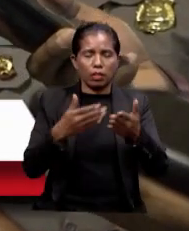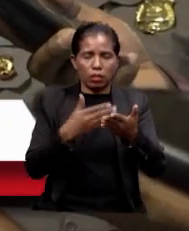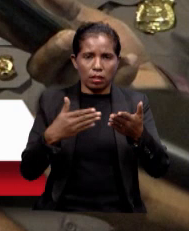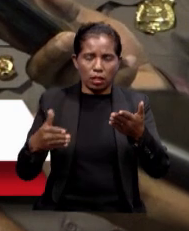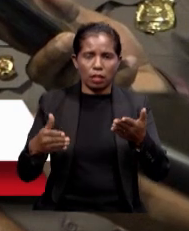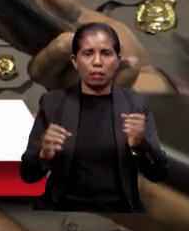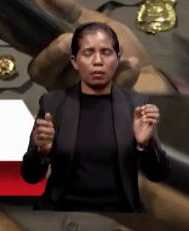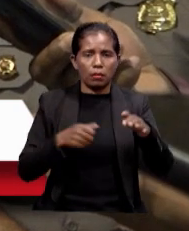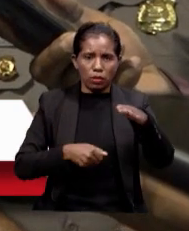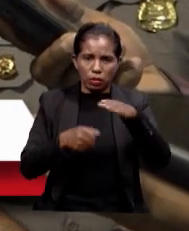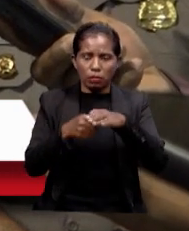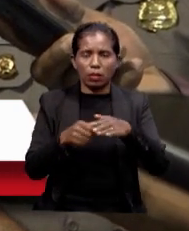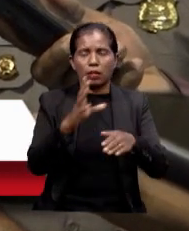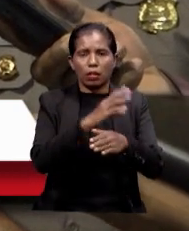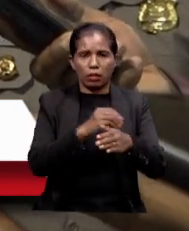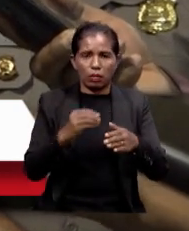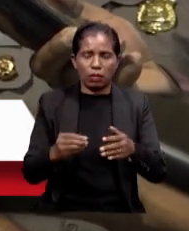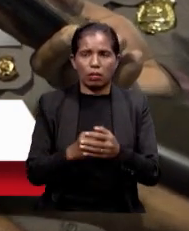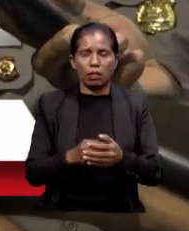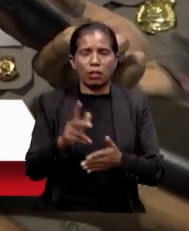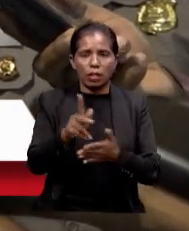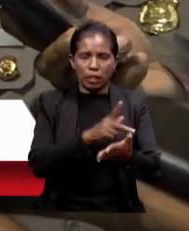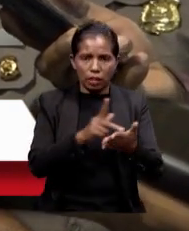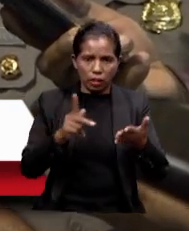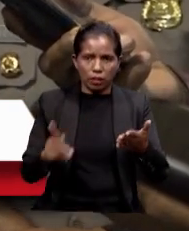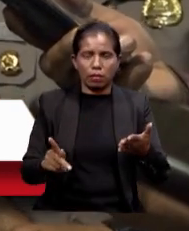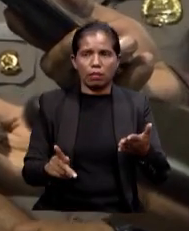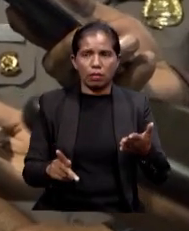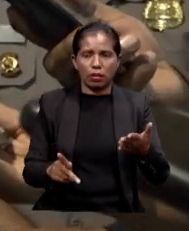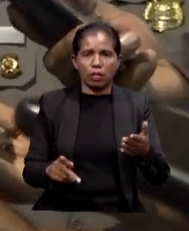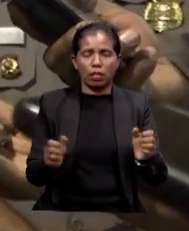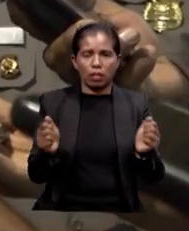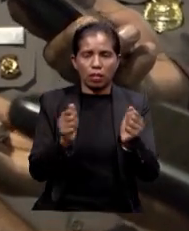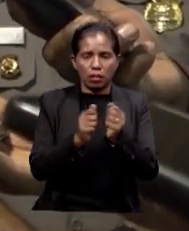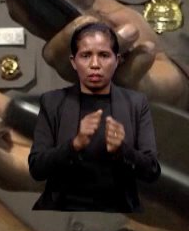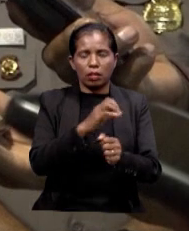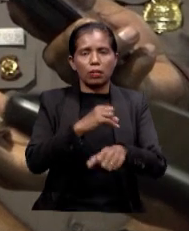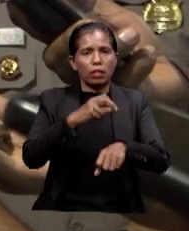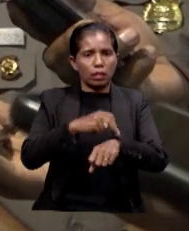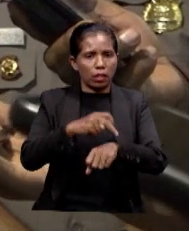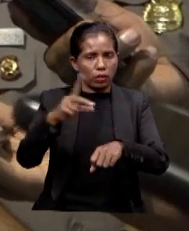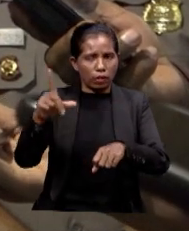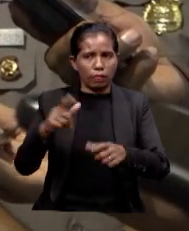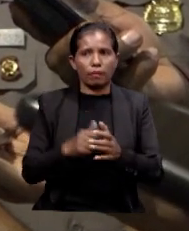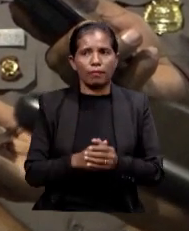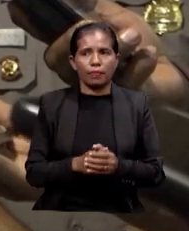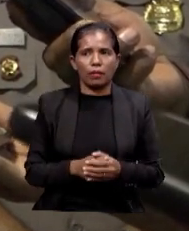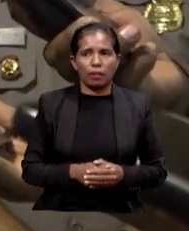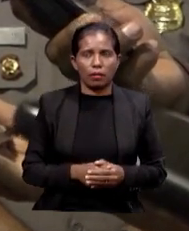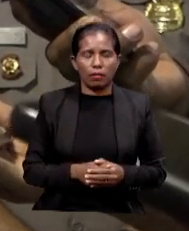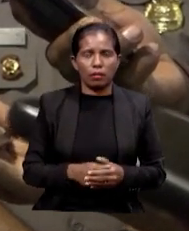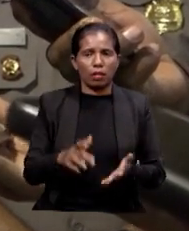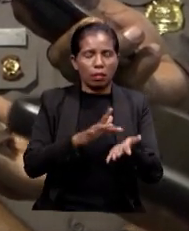artinya kejahatan itu merupakan kejahatan yang ditetapkan oleh konvensi-konvensi internasional. Salah satunya ya